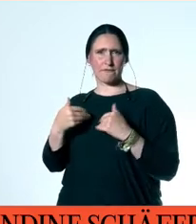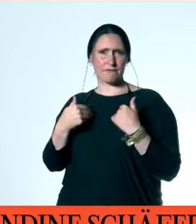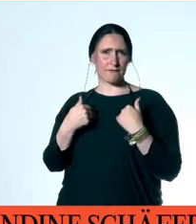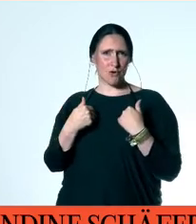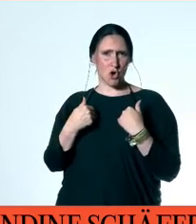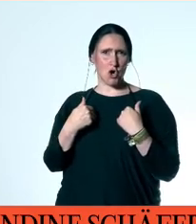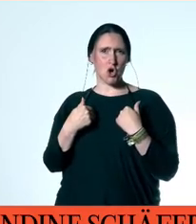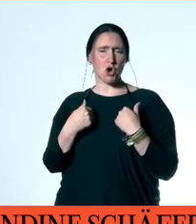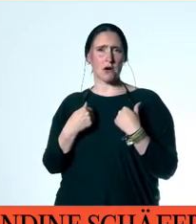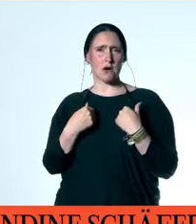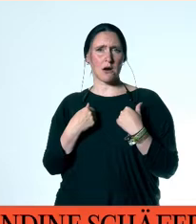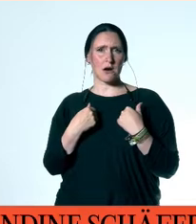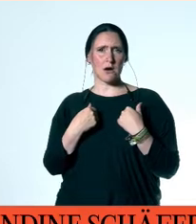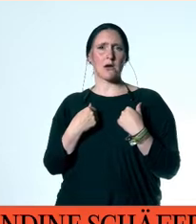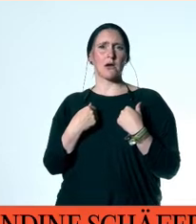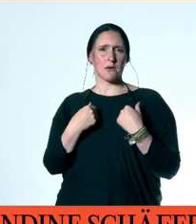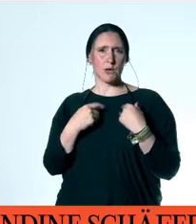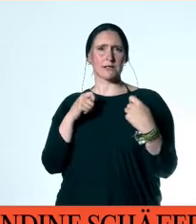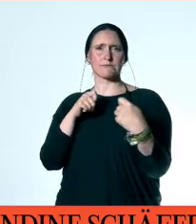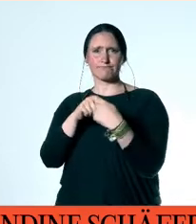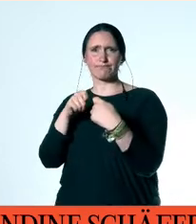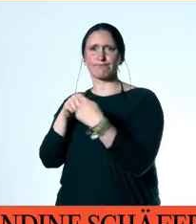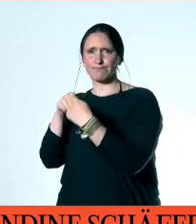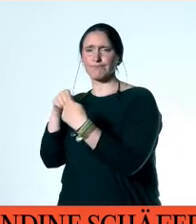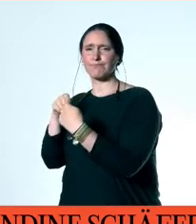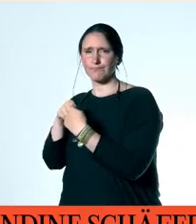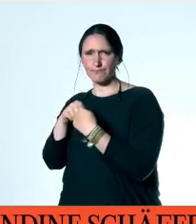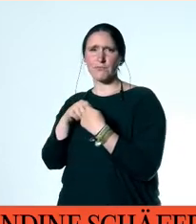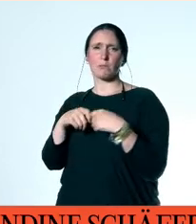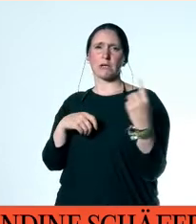war zwar nicht genug, um sie zu dolmetschen. Bin gleich zurück.